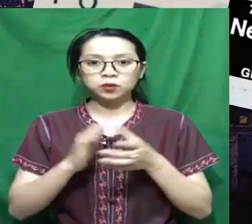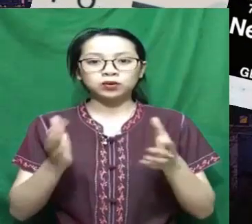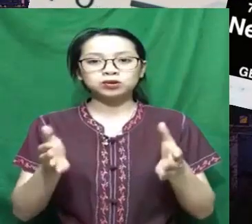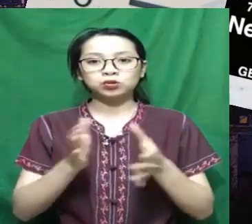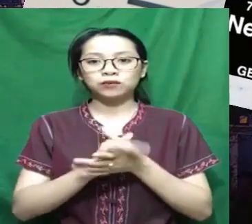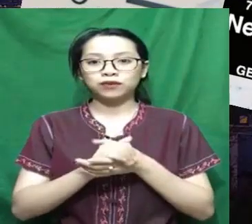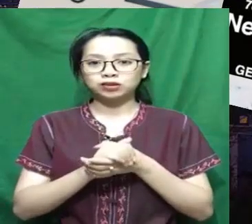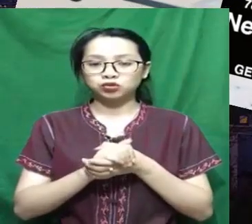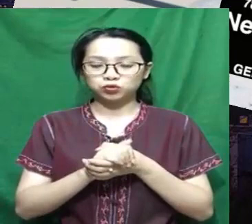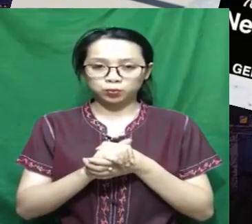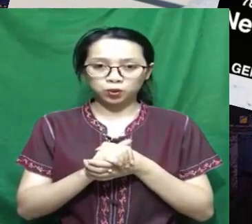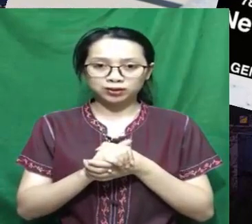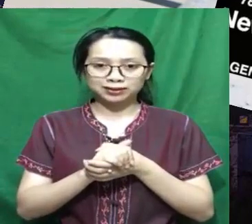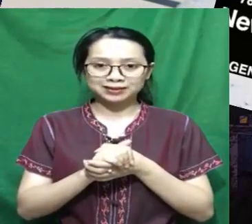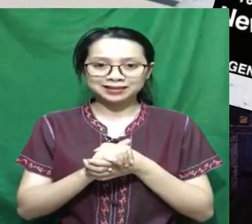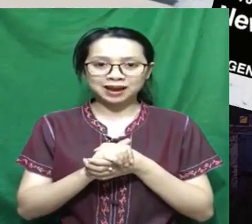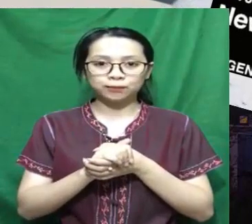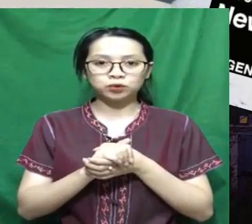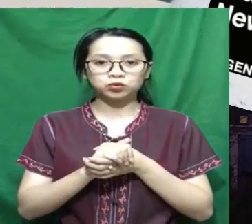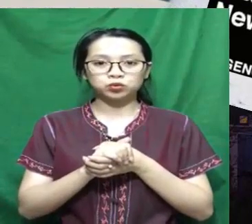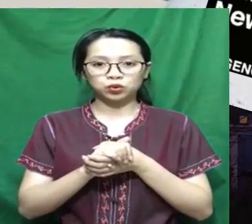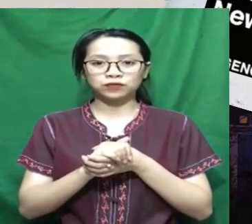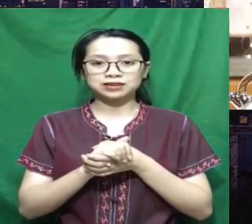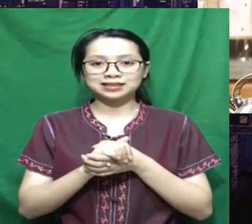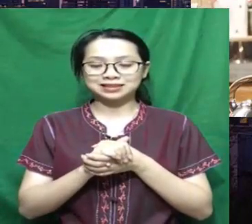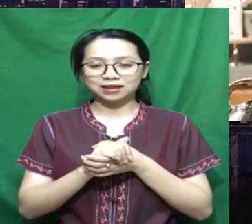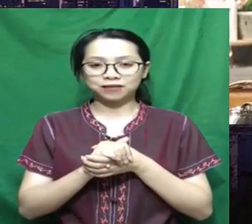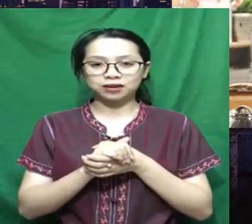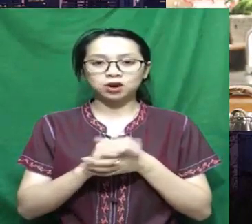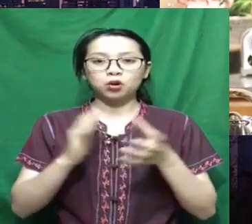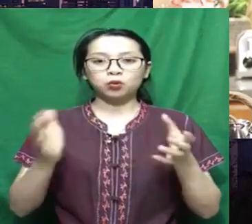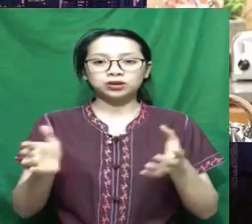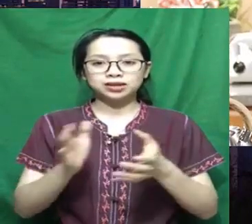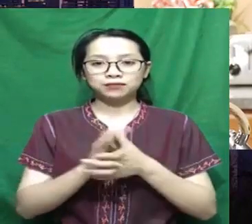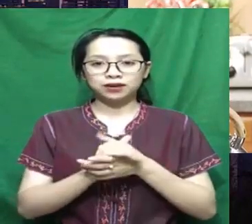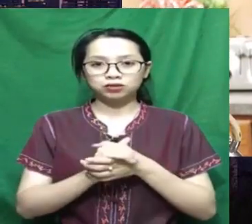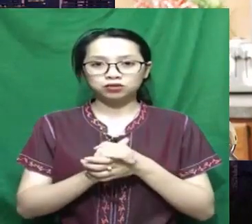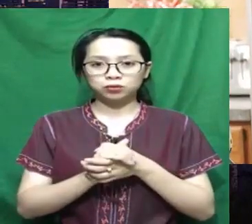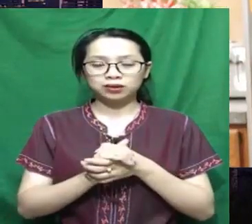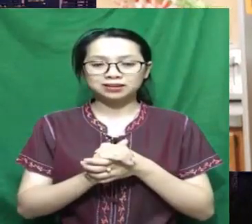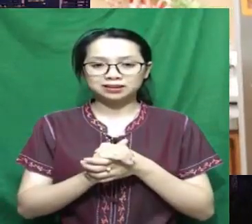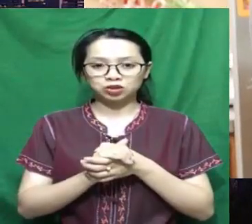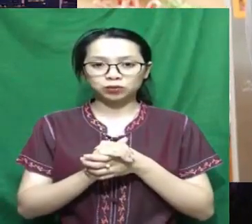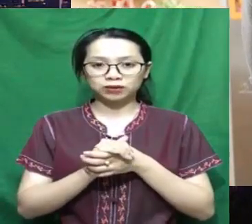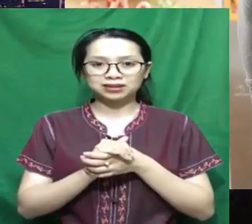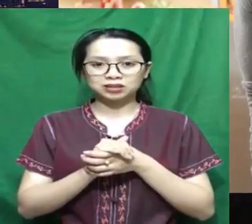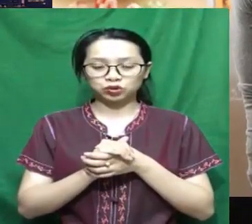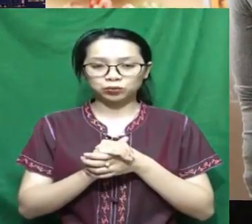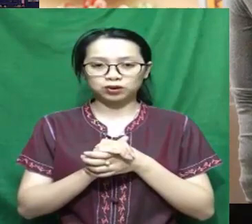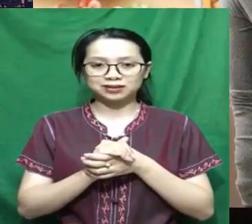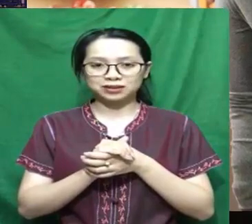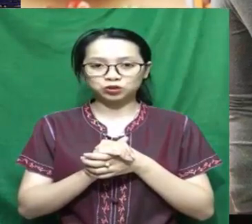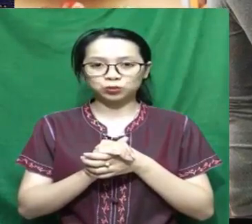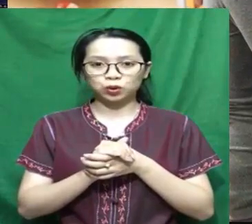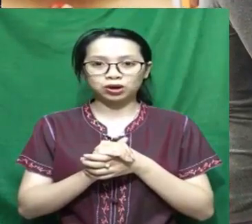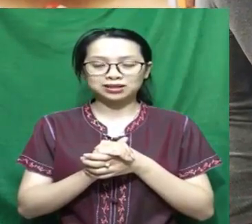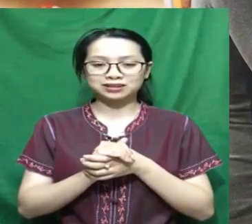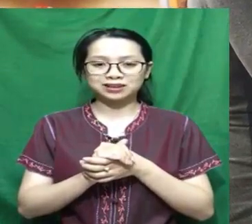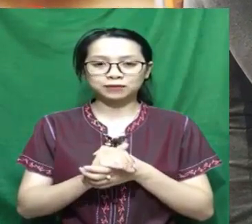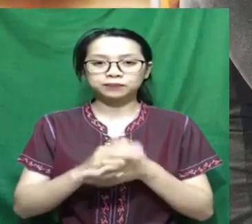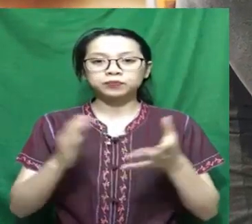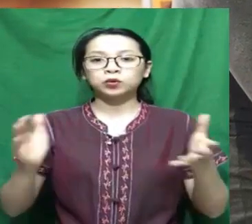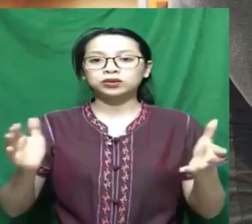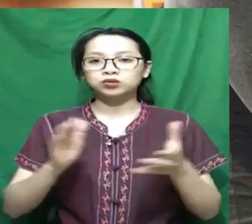On dirait que Ben va glisser en mentionnant Phyllis, Gina Tognoni, lors de leur conversation. Depuis qu'elle l'a poussée à